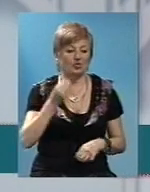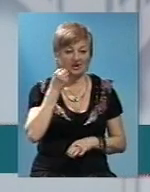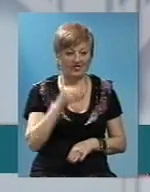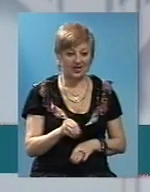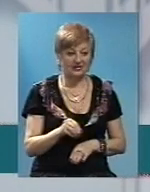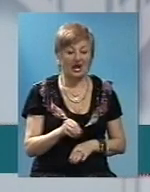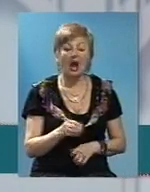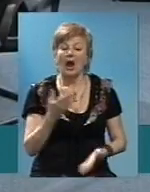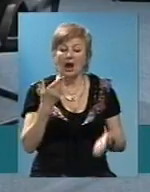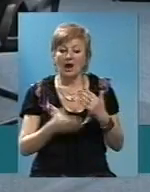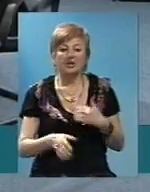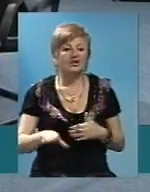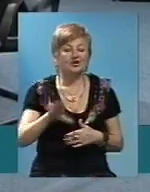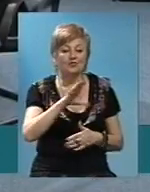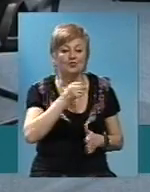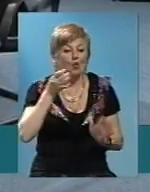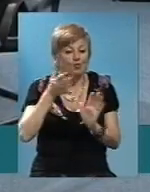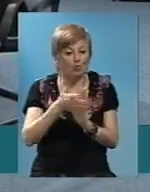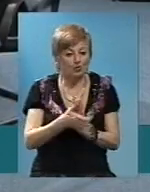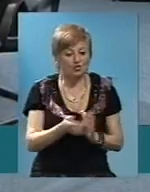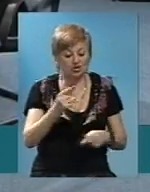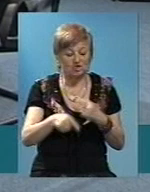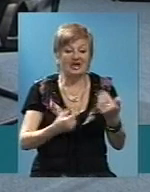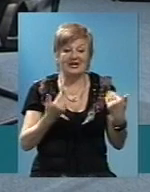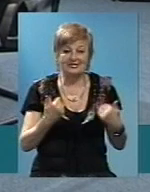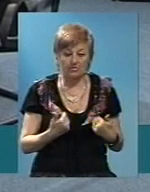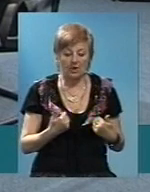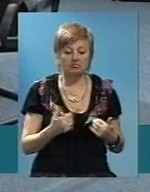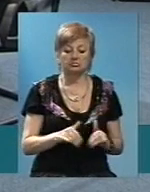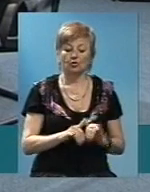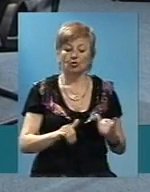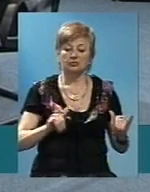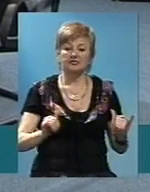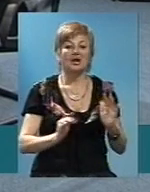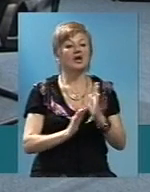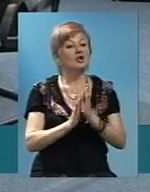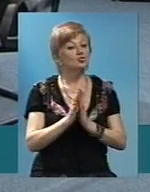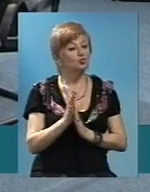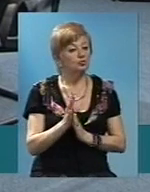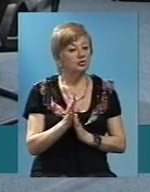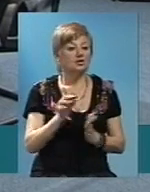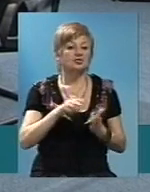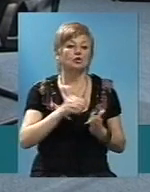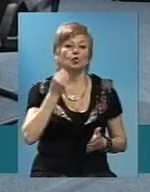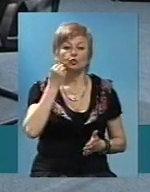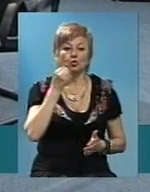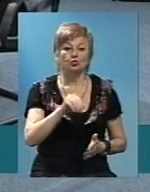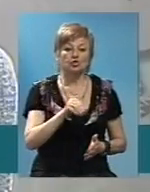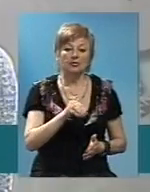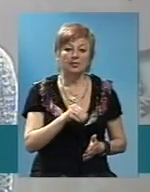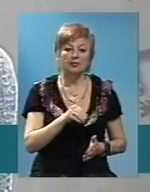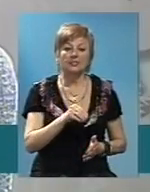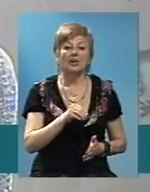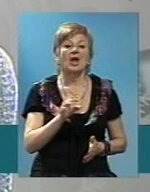якраз через себе, от про що казала Настя, про що казав Сергій, вони розвиваються, вони зростають над собою і стають кращими сьогодні, ніж були вчора. А